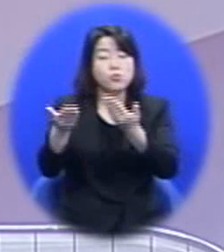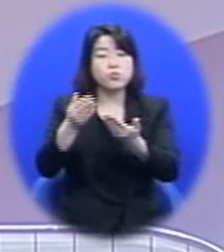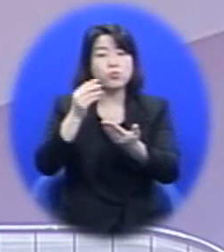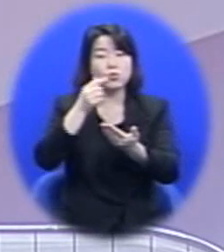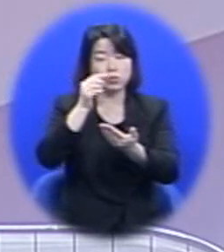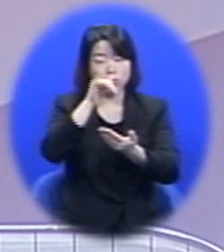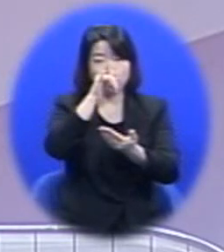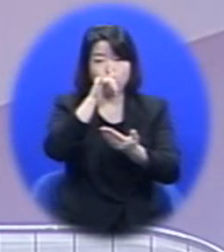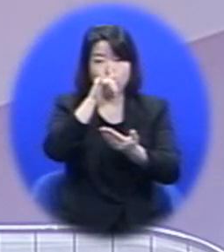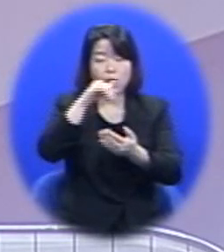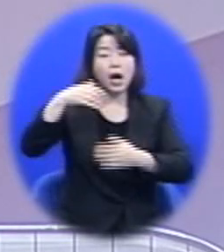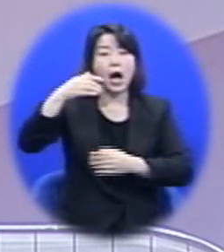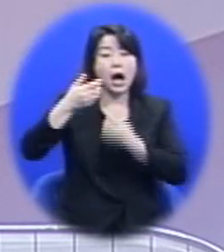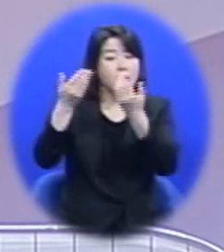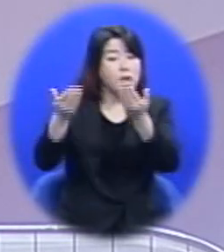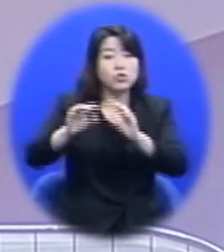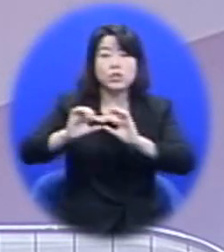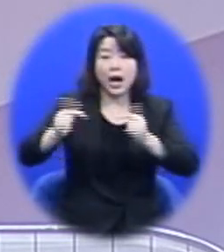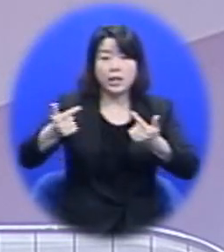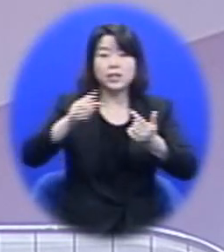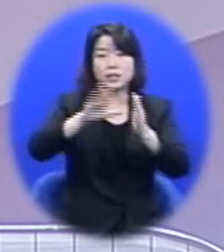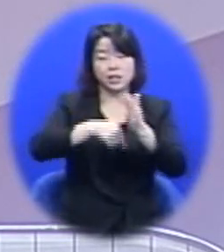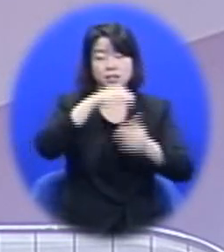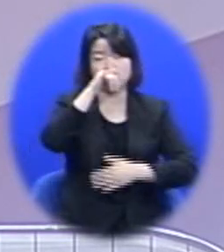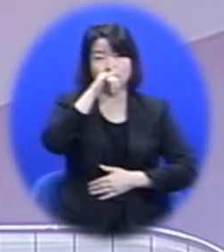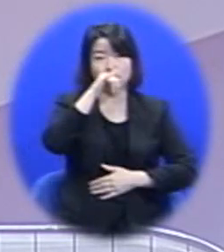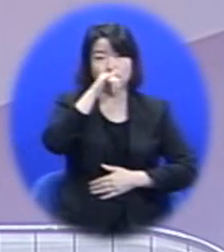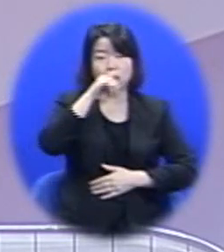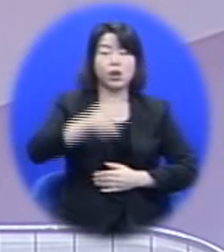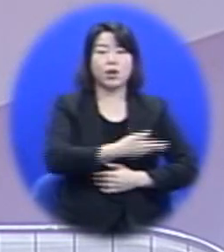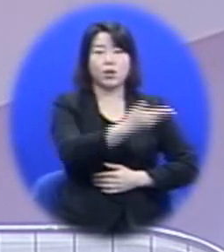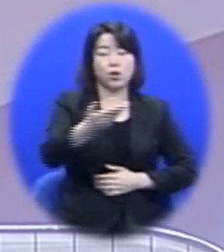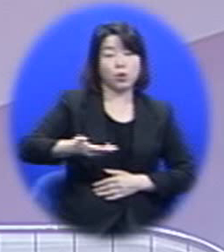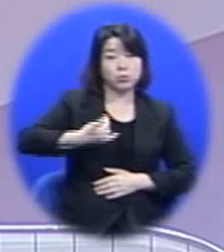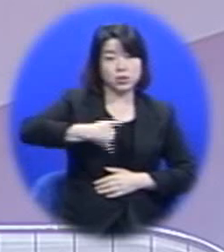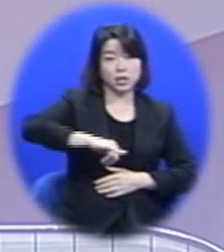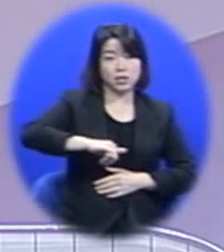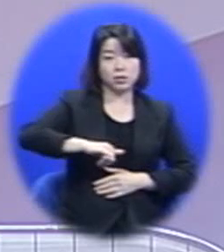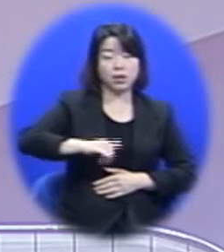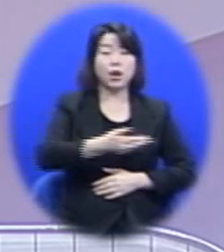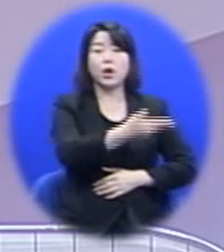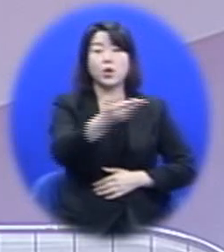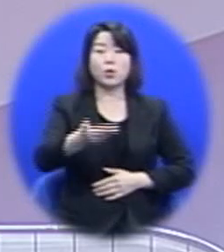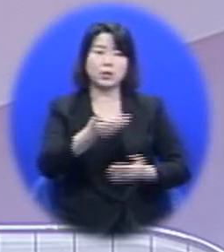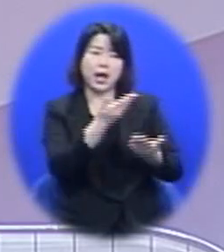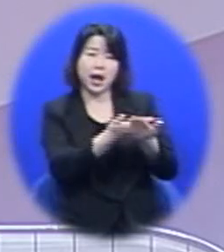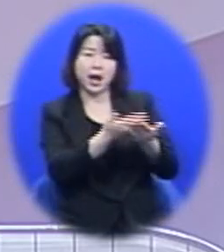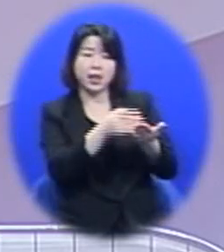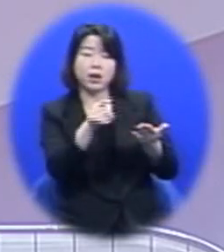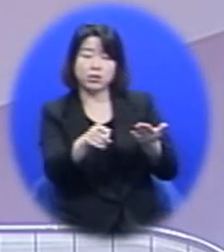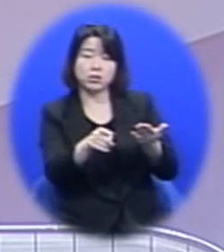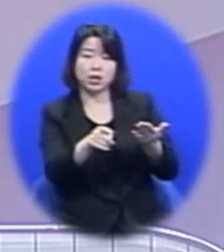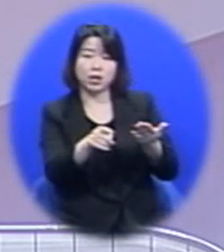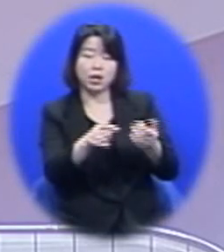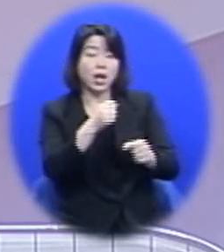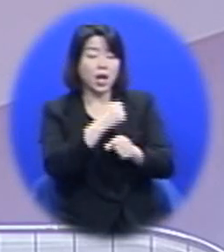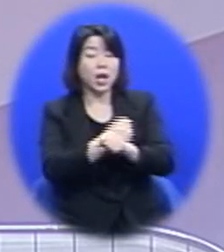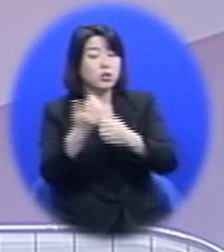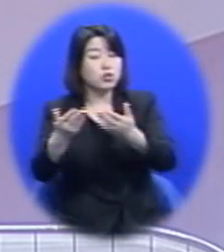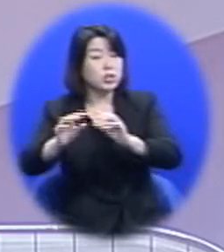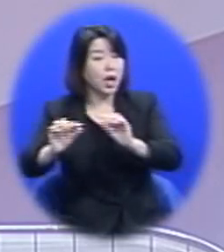수도 있는 거죠. 그러나 여러분이, 여러분의 자녀들이 여러분에게 해달라고 하는 것을 다 안